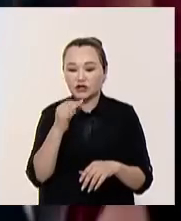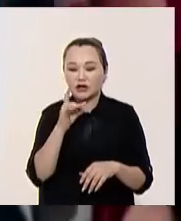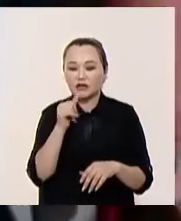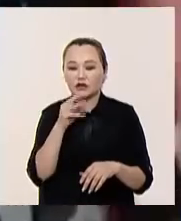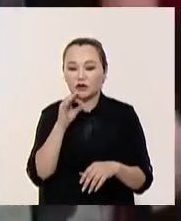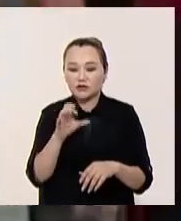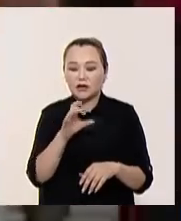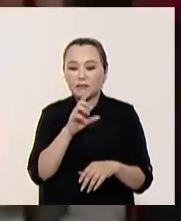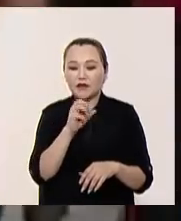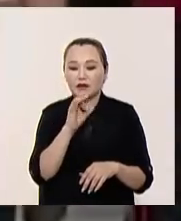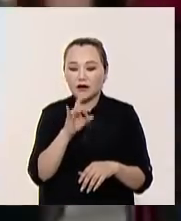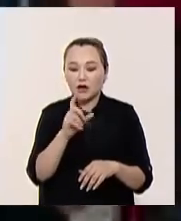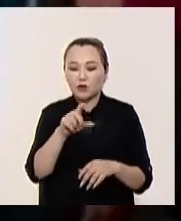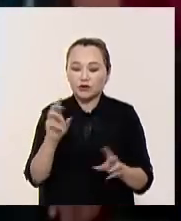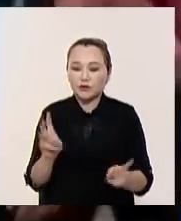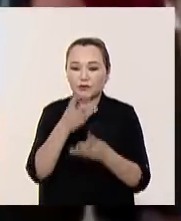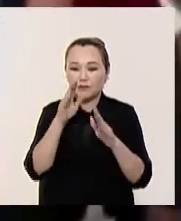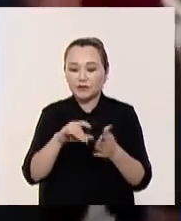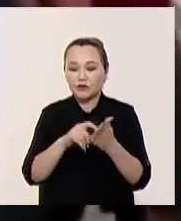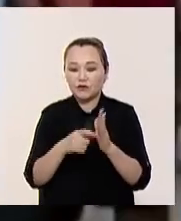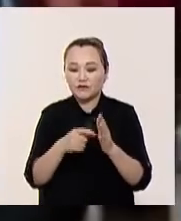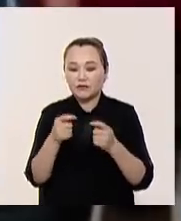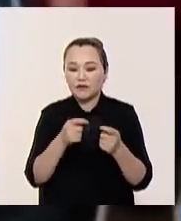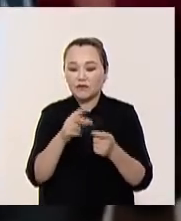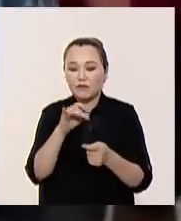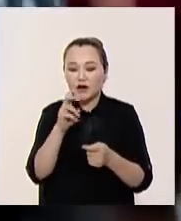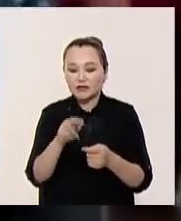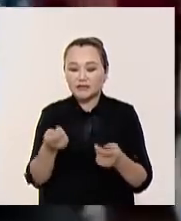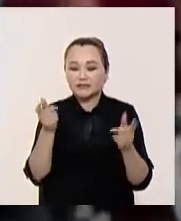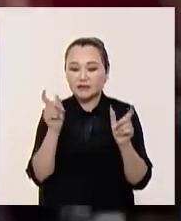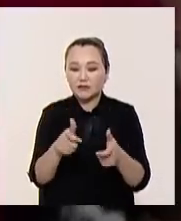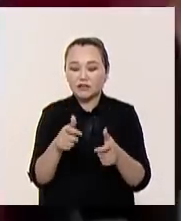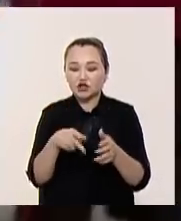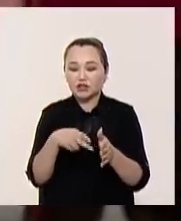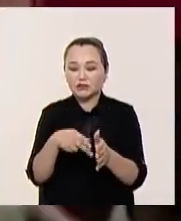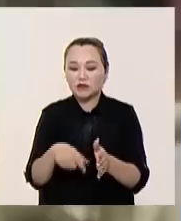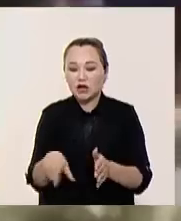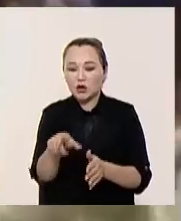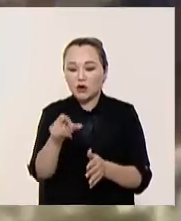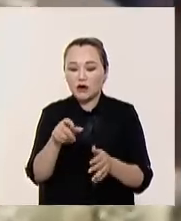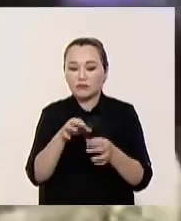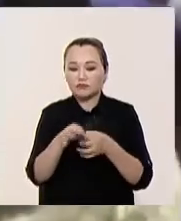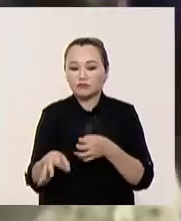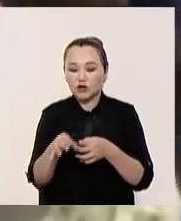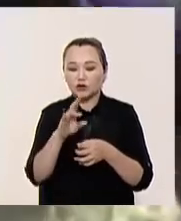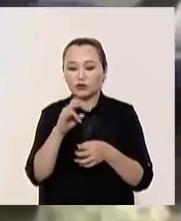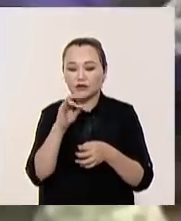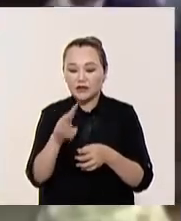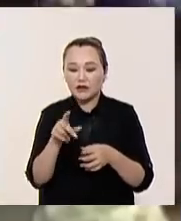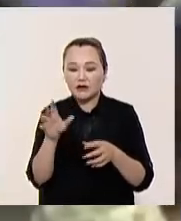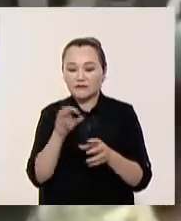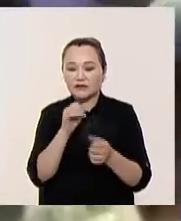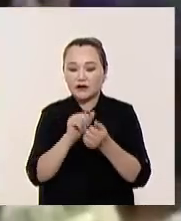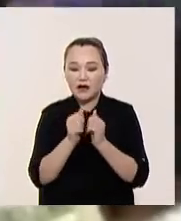В Бихаре люди подожгли местный офис правящей партии, заблокировали железную дорогу, а в пригороде Нью-Дели толпа